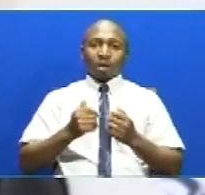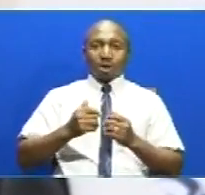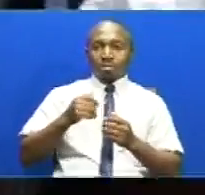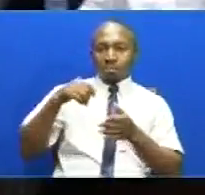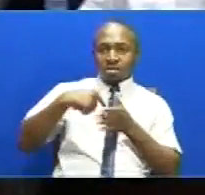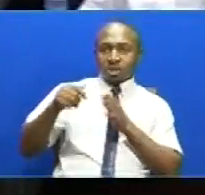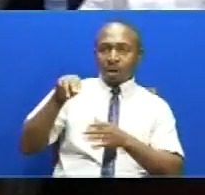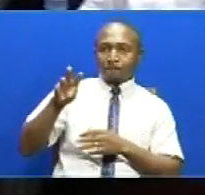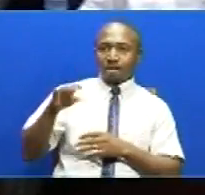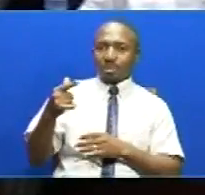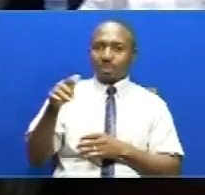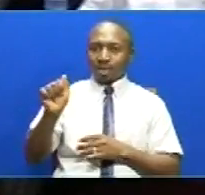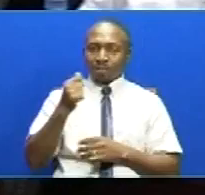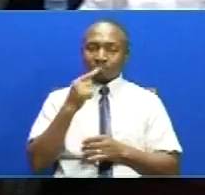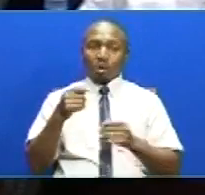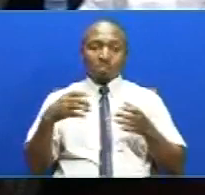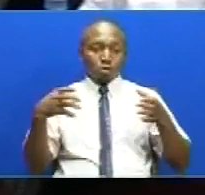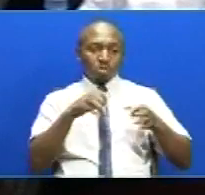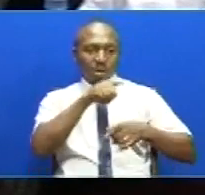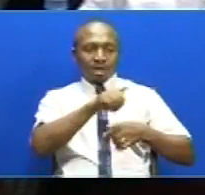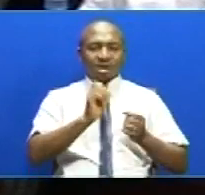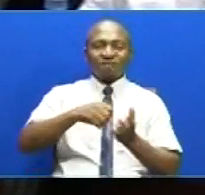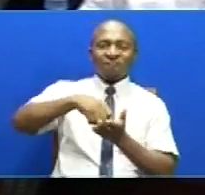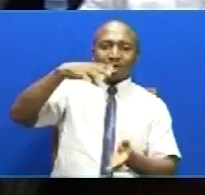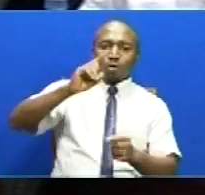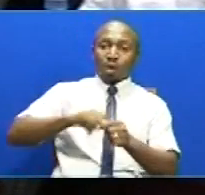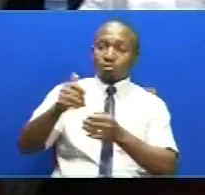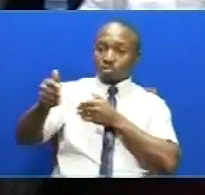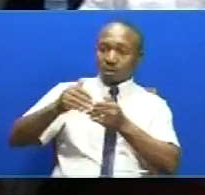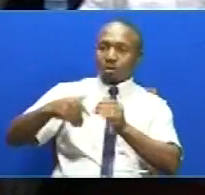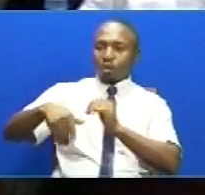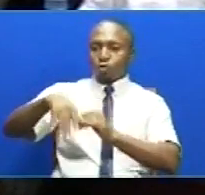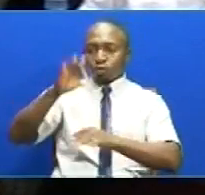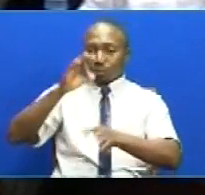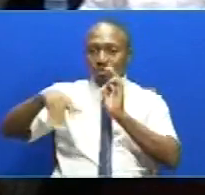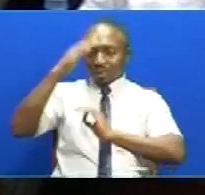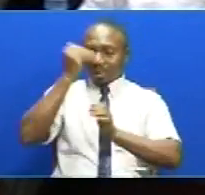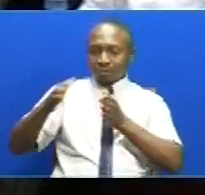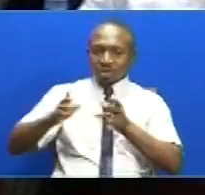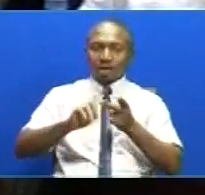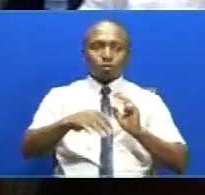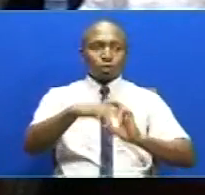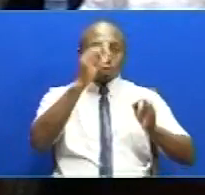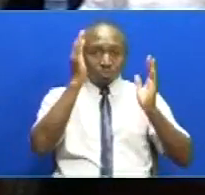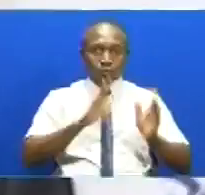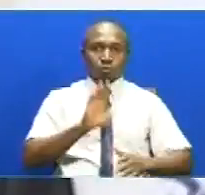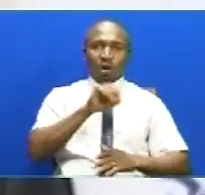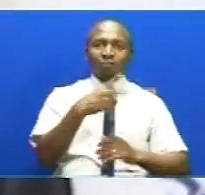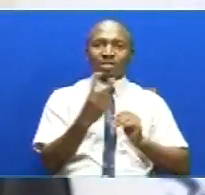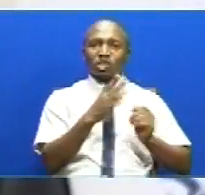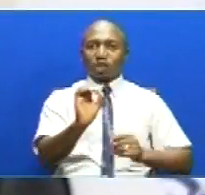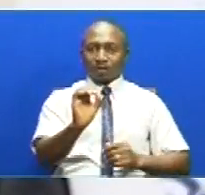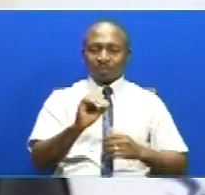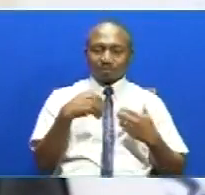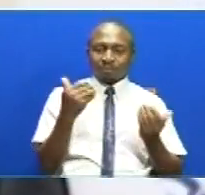Mtawaitara, amesema kongamano haya yana faida kuelekea uchaguzi wa serikali za mitaa na uchaguzi mkuu wa mwaka 2020. Serikali kwa